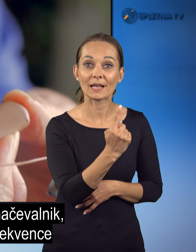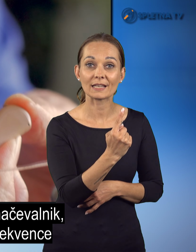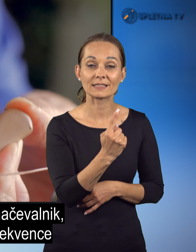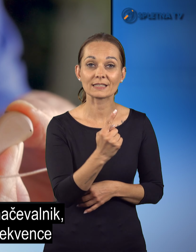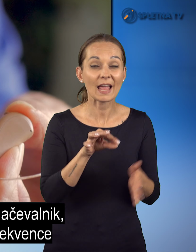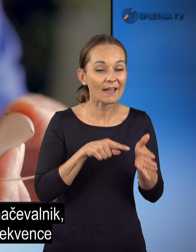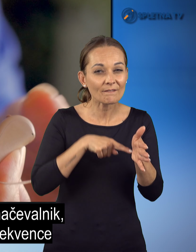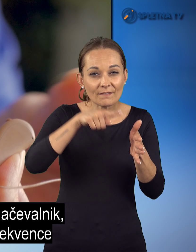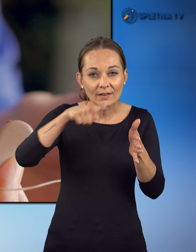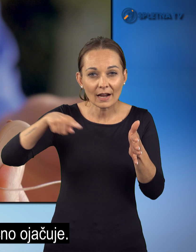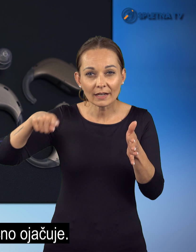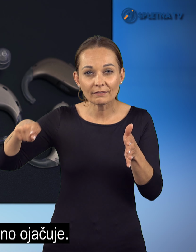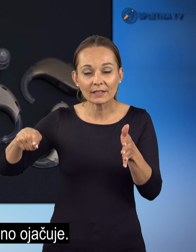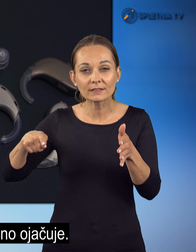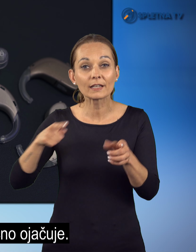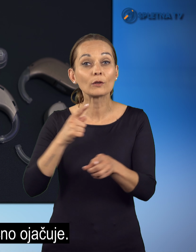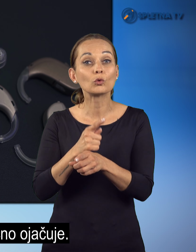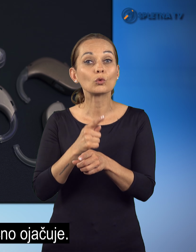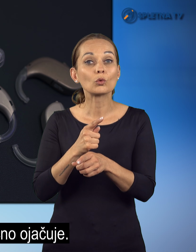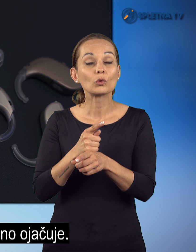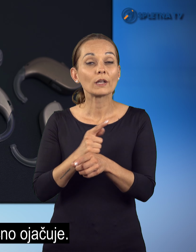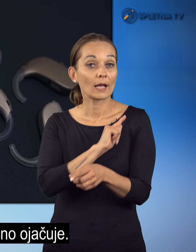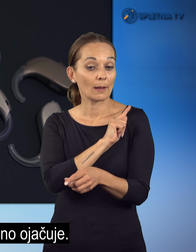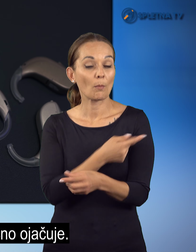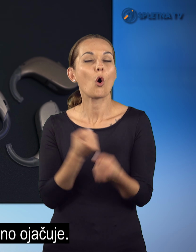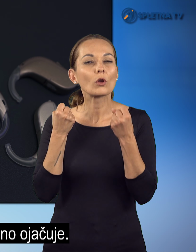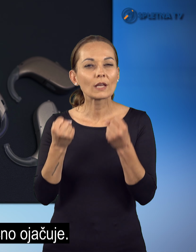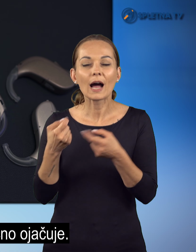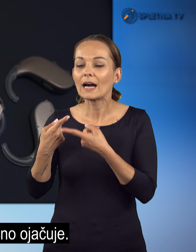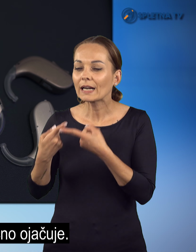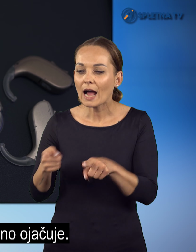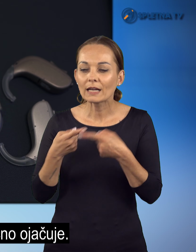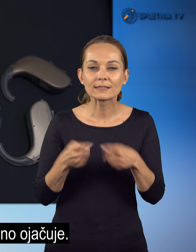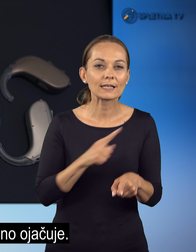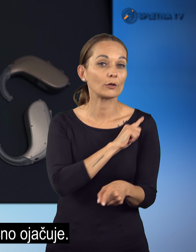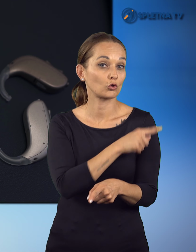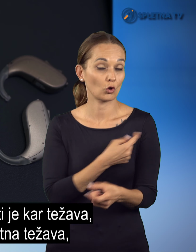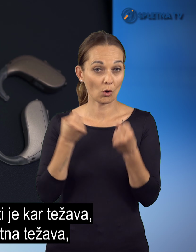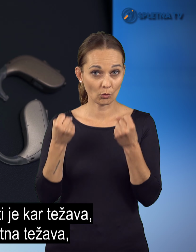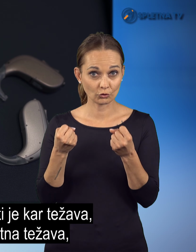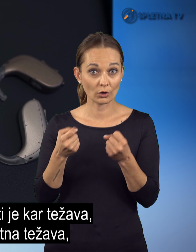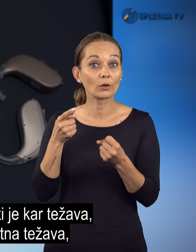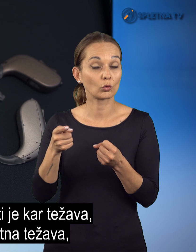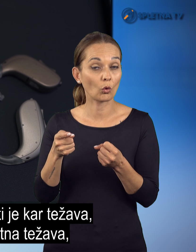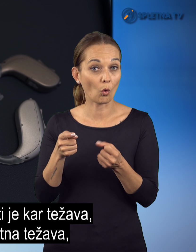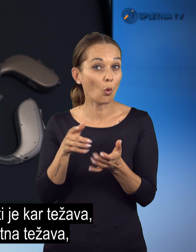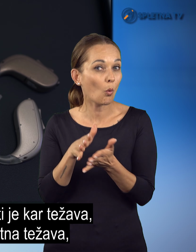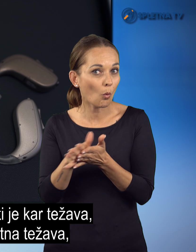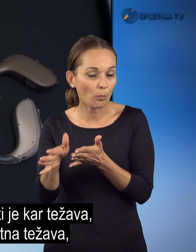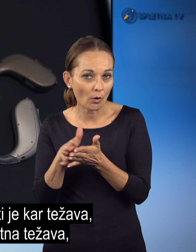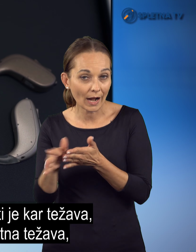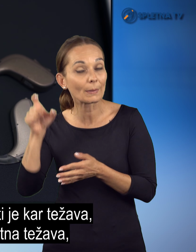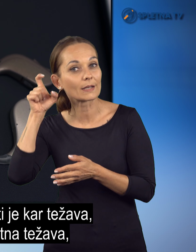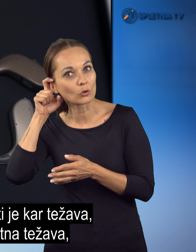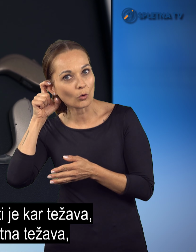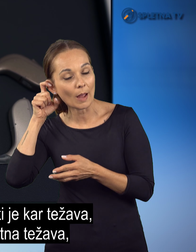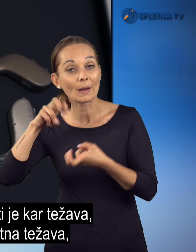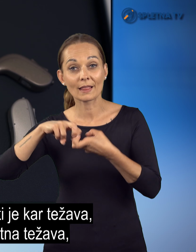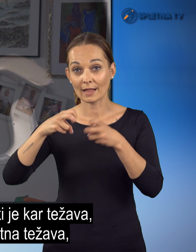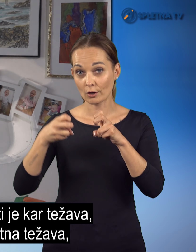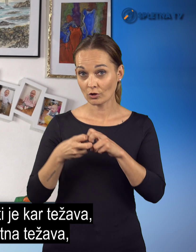posamezne frekvence tudi po jakosti različno ojačuje. To optimalno uporabljati je pa kar